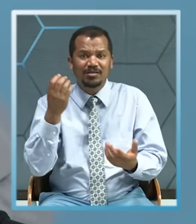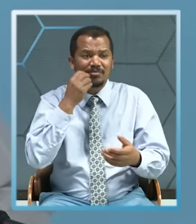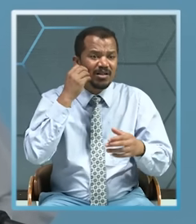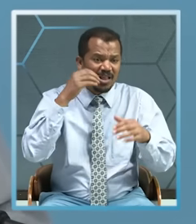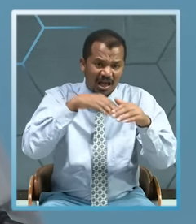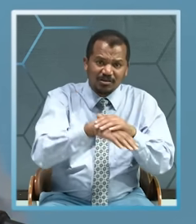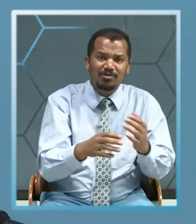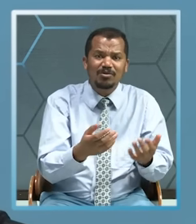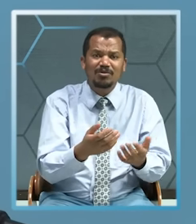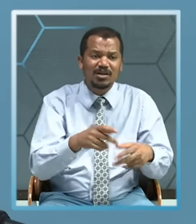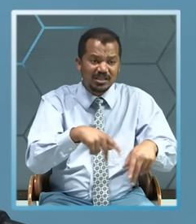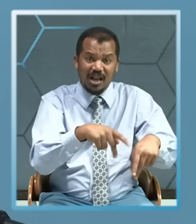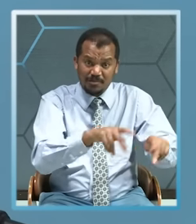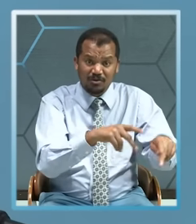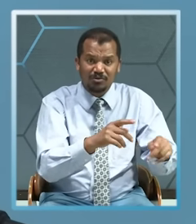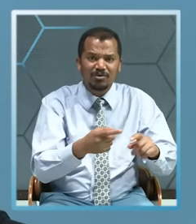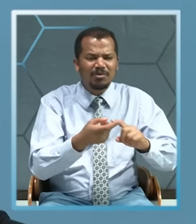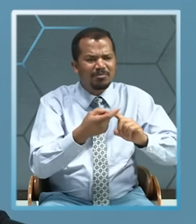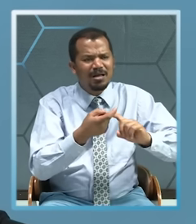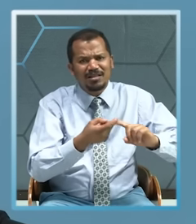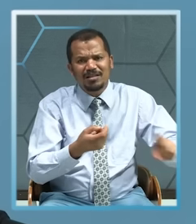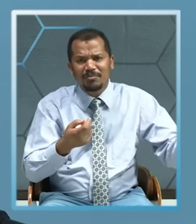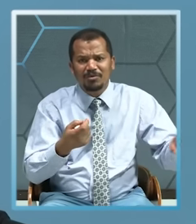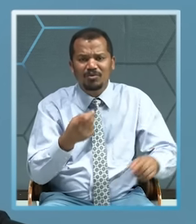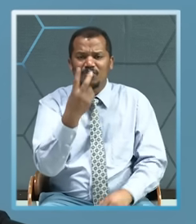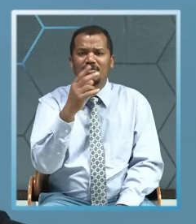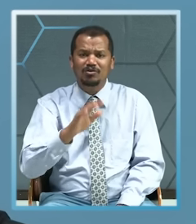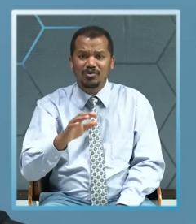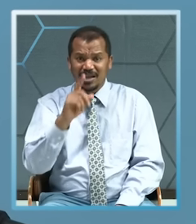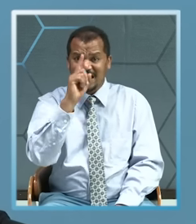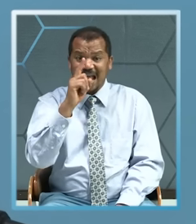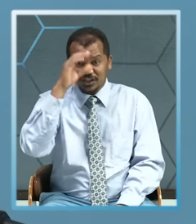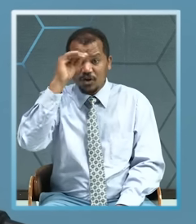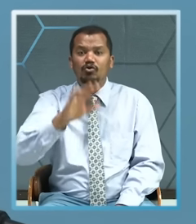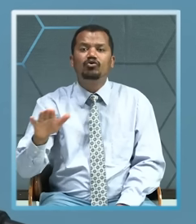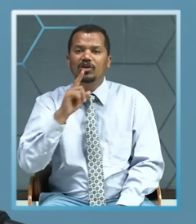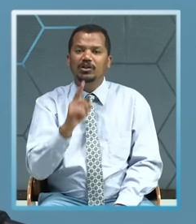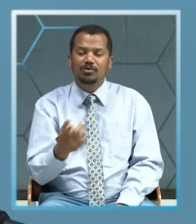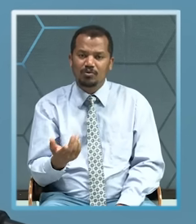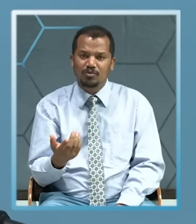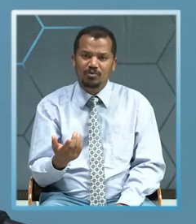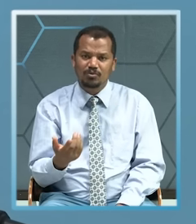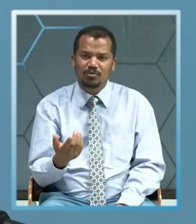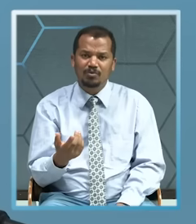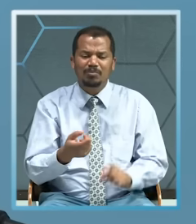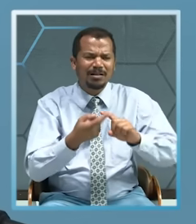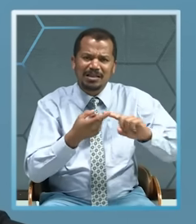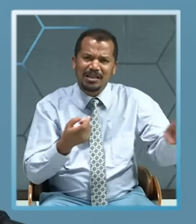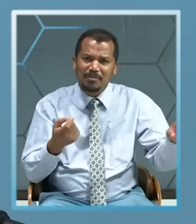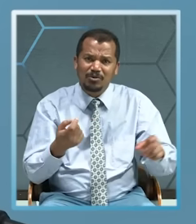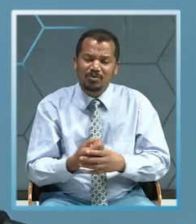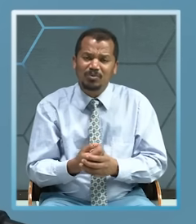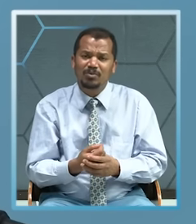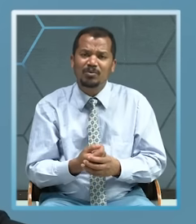እዚያ ቤታቸው አስገብተው ቀያቸው ስለሚያርሱ በጥይት ተመቱ። እነኛው ሁለት ልጆች ያንድ ሰው ልጆች ናቸው